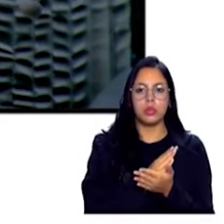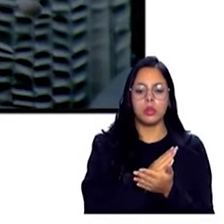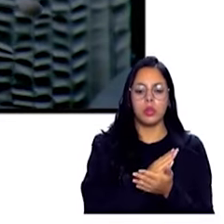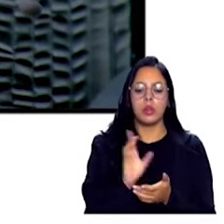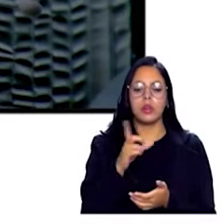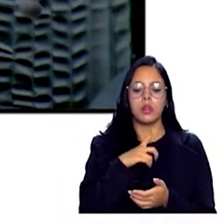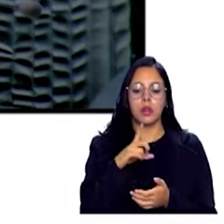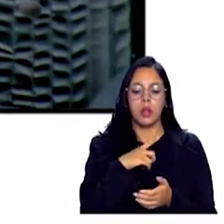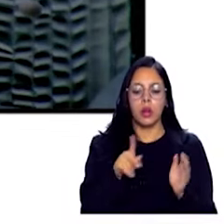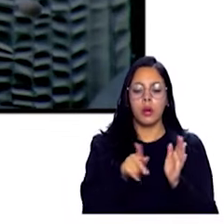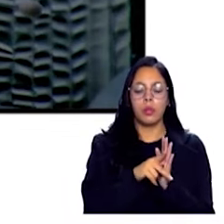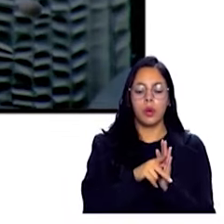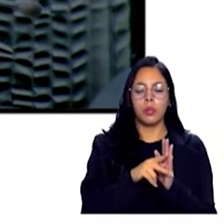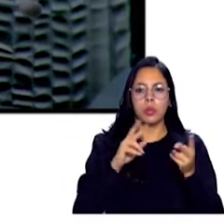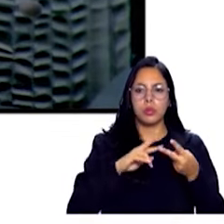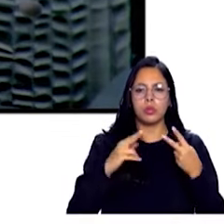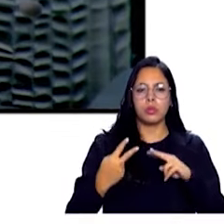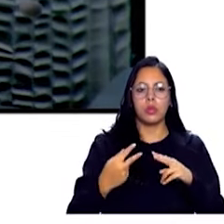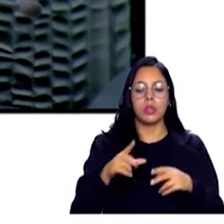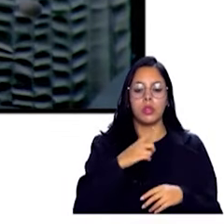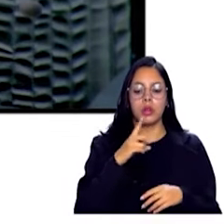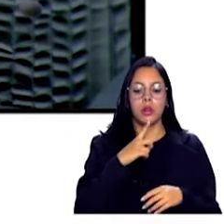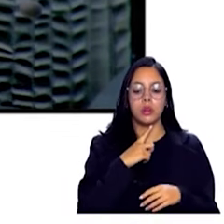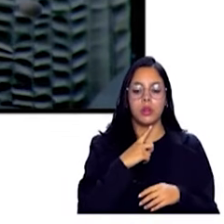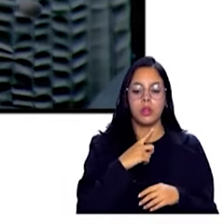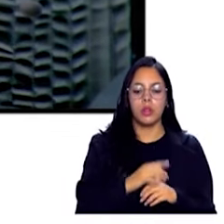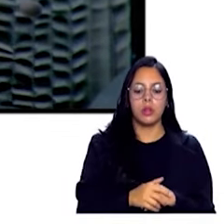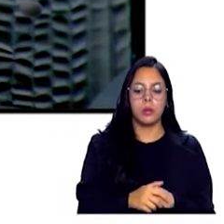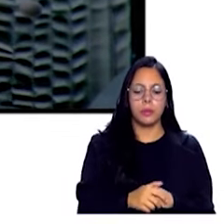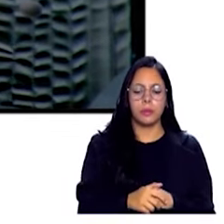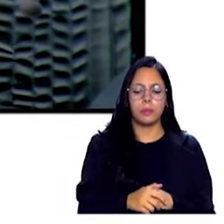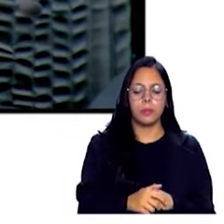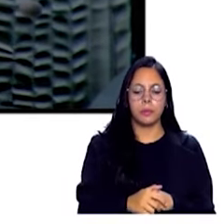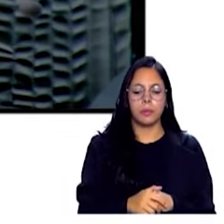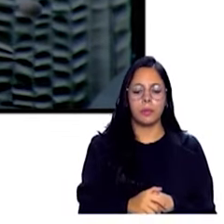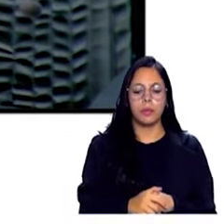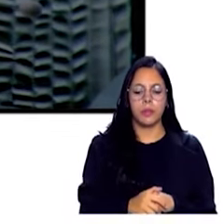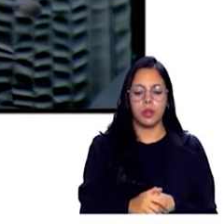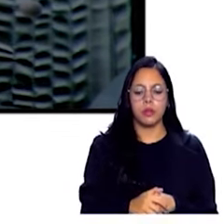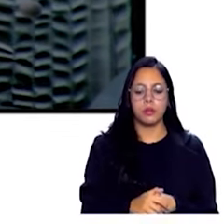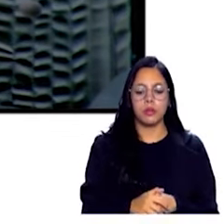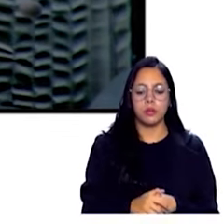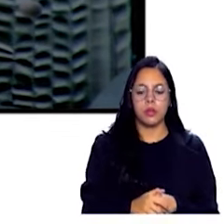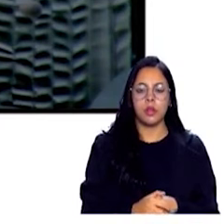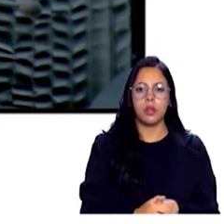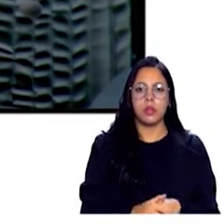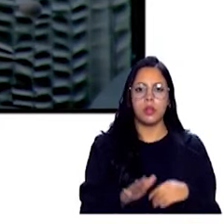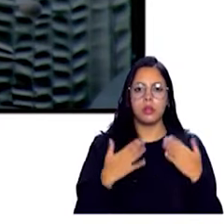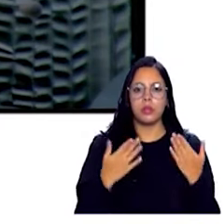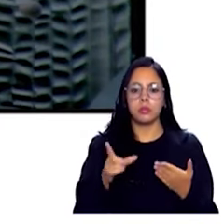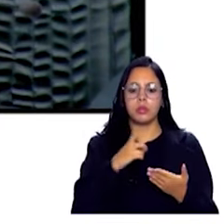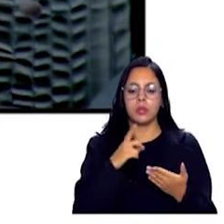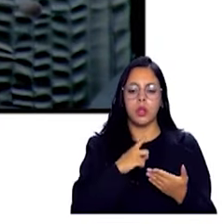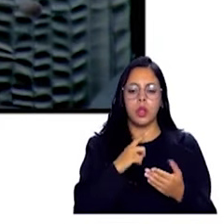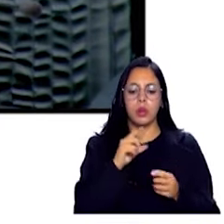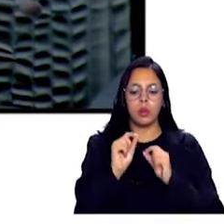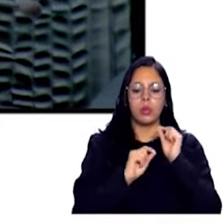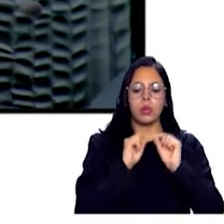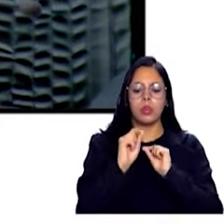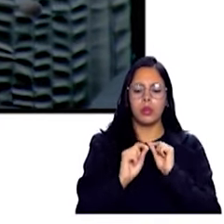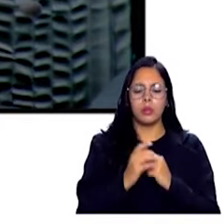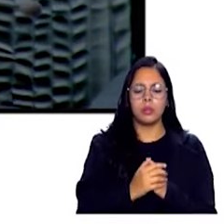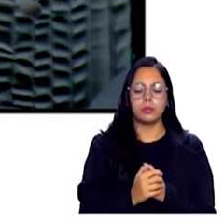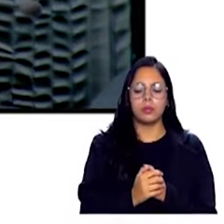décisions si la cour de cassation peut imposer quelque chose c'est dans la clarté des rles Pour que ces